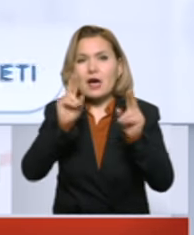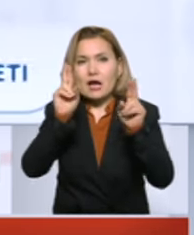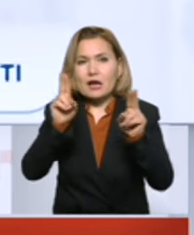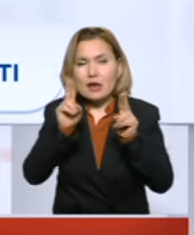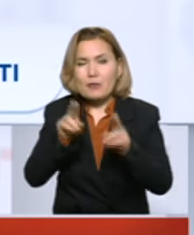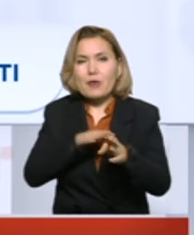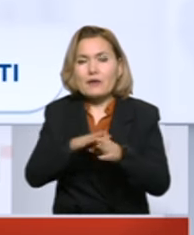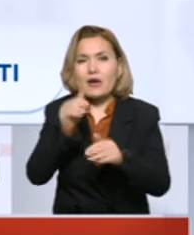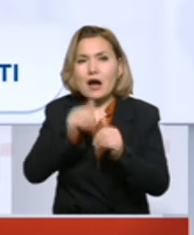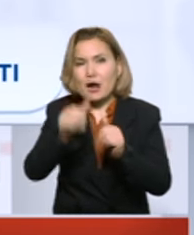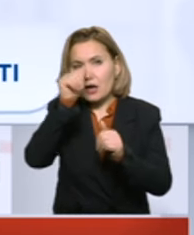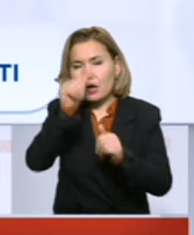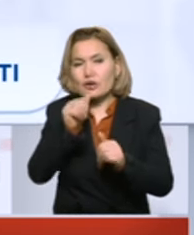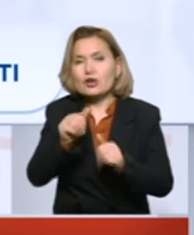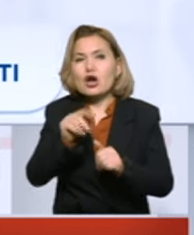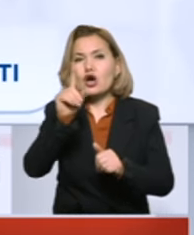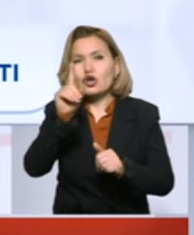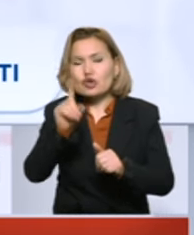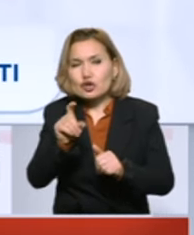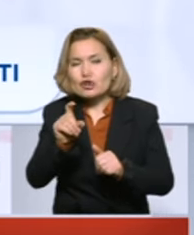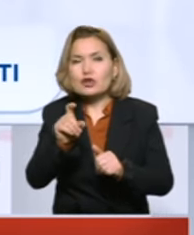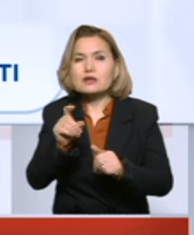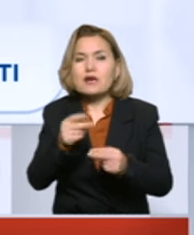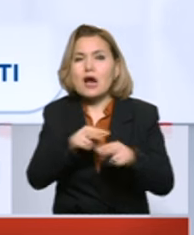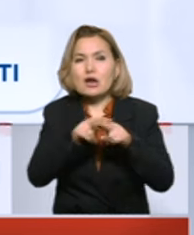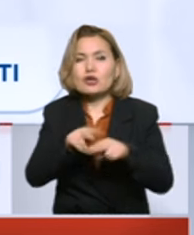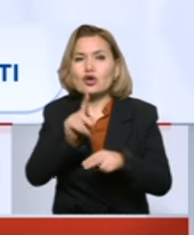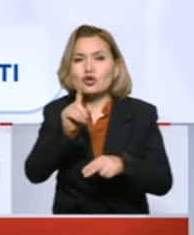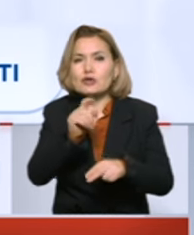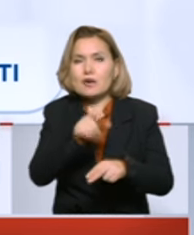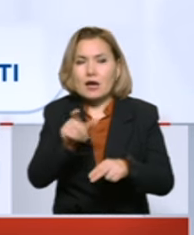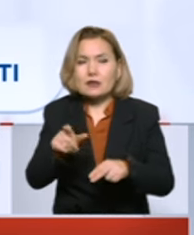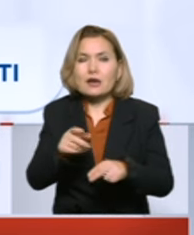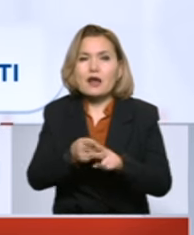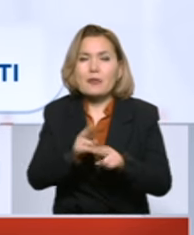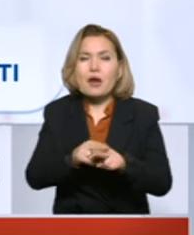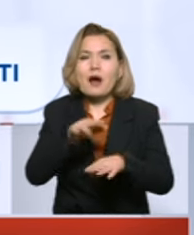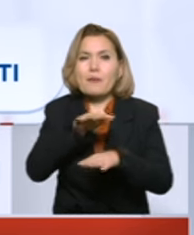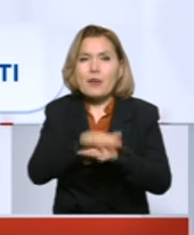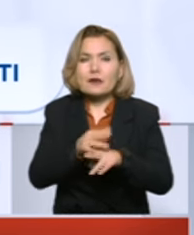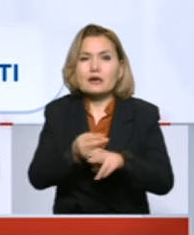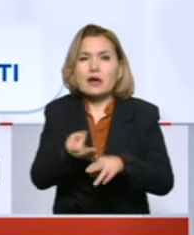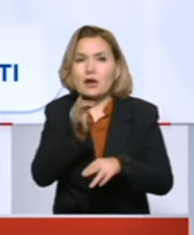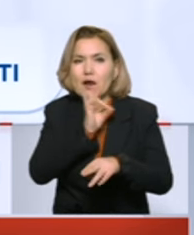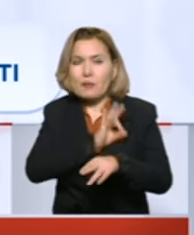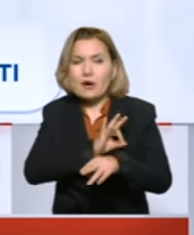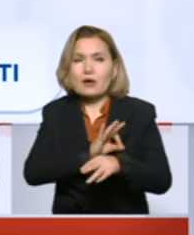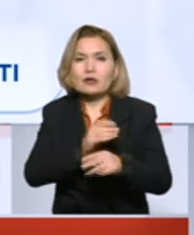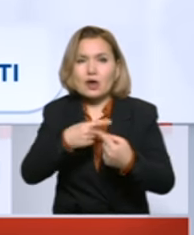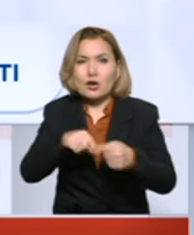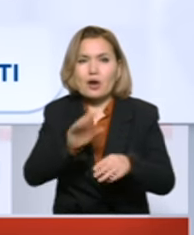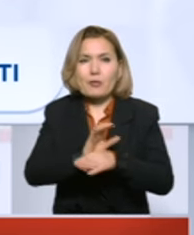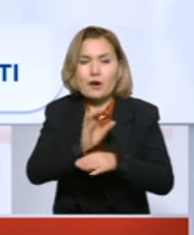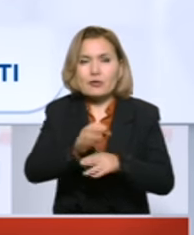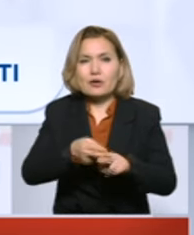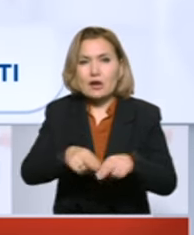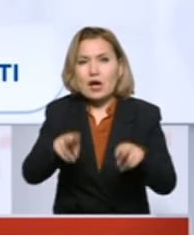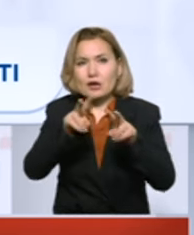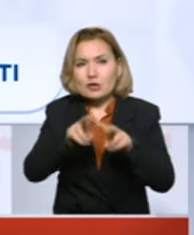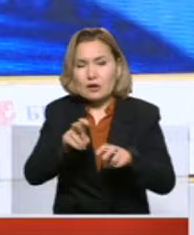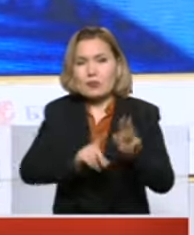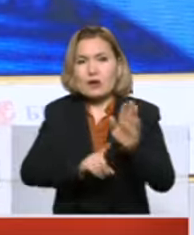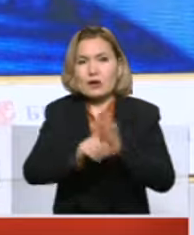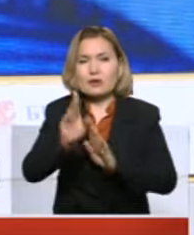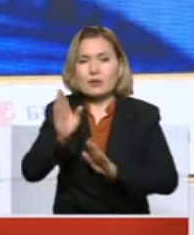бойынша ай сайын 100 аударым 100 түрлі адамнан түссе, банктер мәліметті кірістер комитетіне жібереді. Кейін олар тексеріс